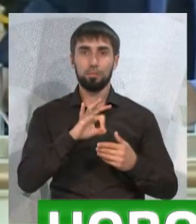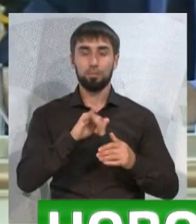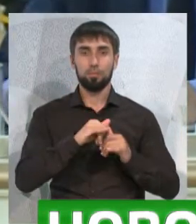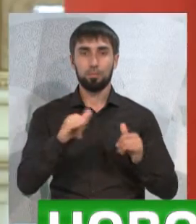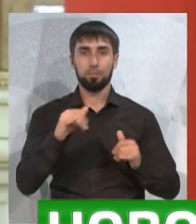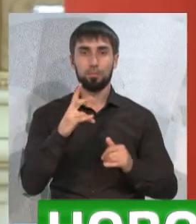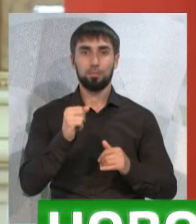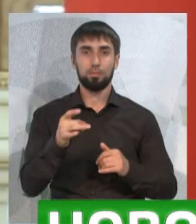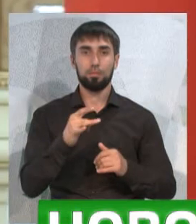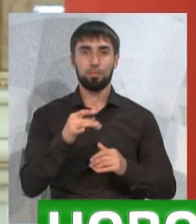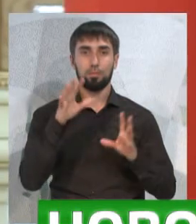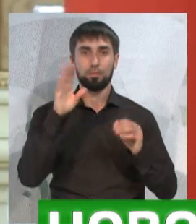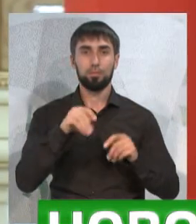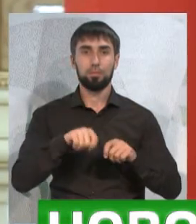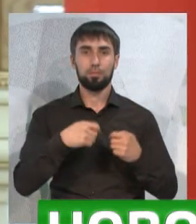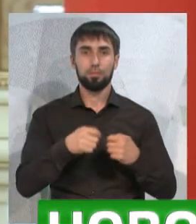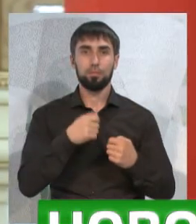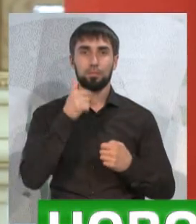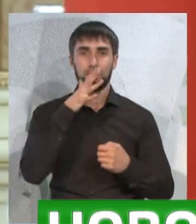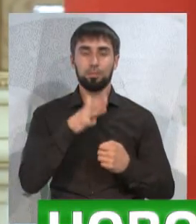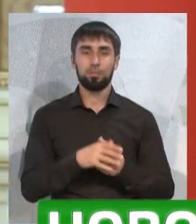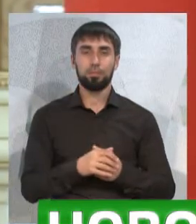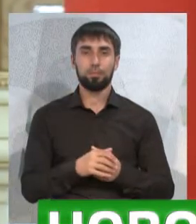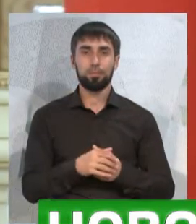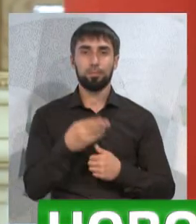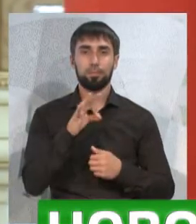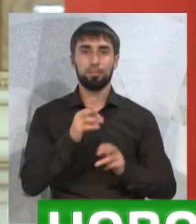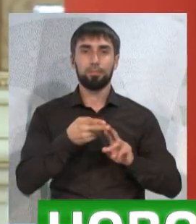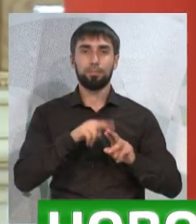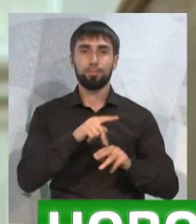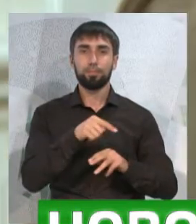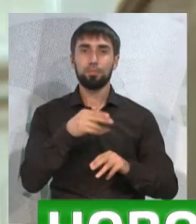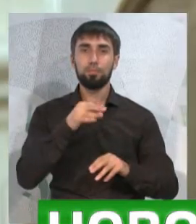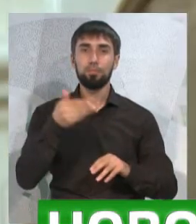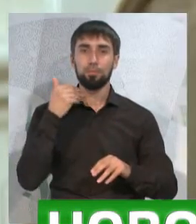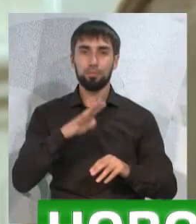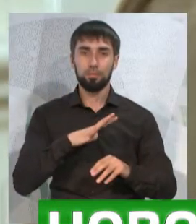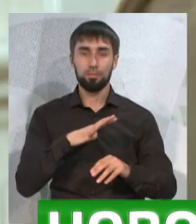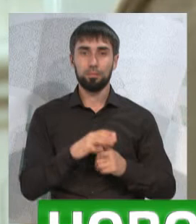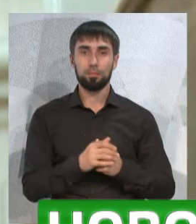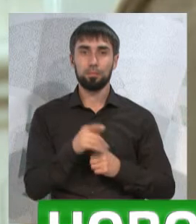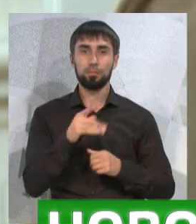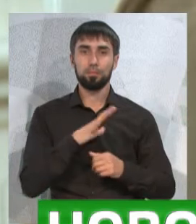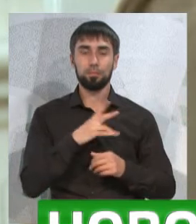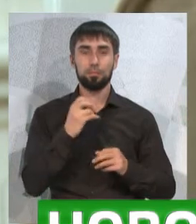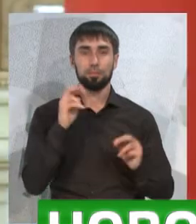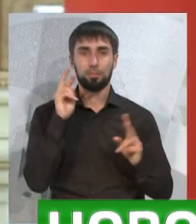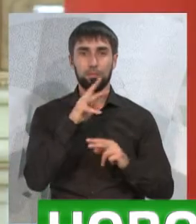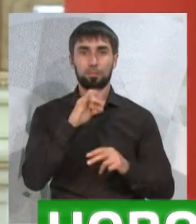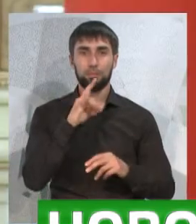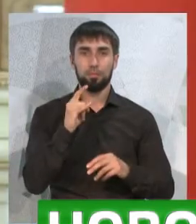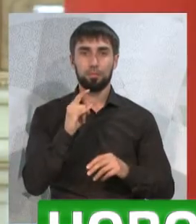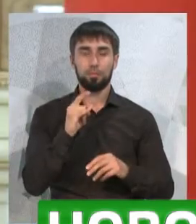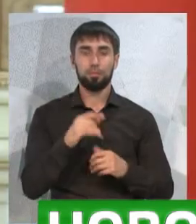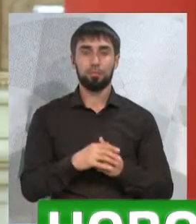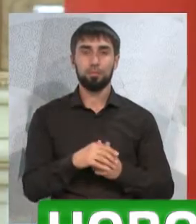регионы. Все нарушения, которые до этого были, они влекли за собой неправильные меры,